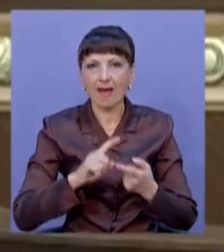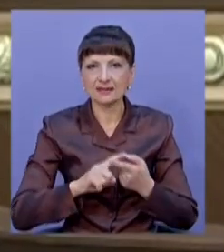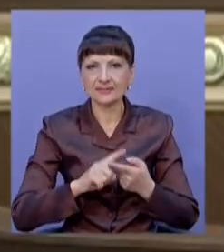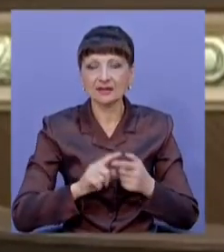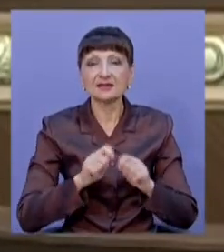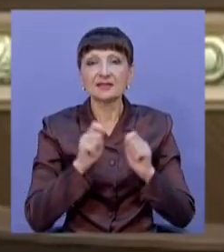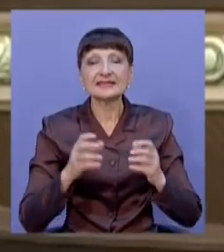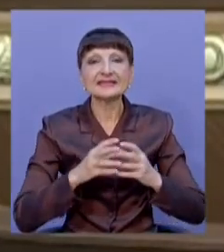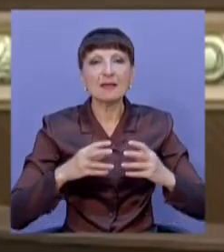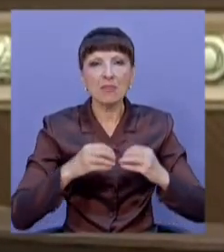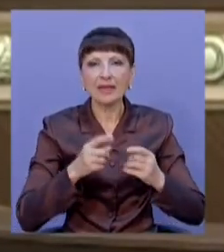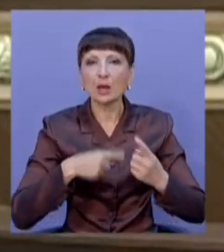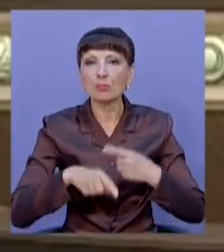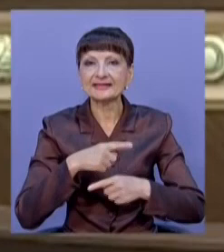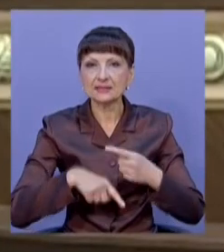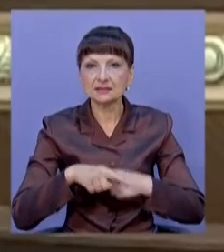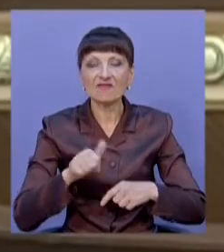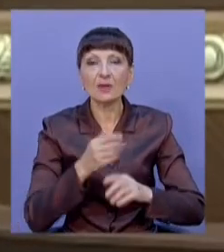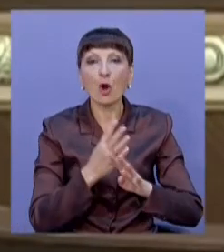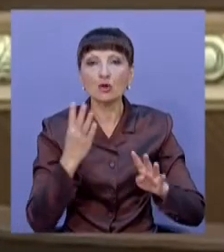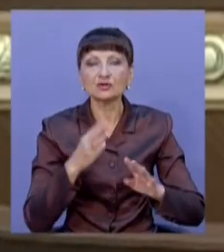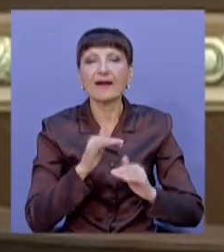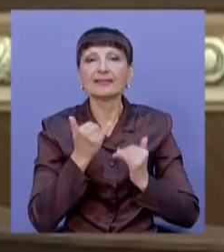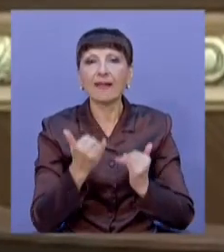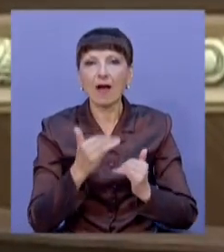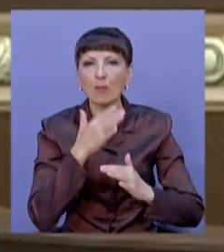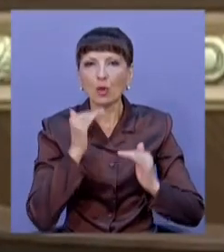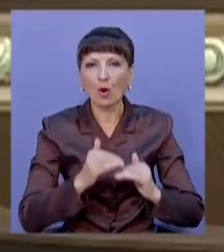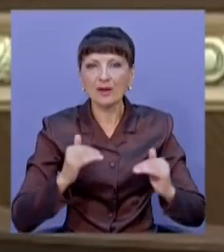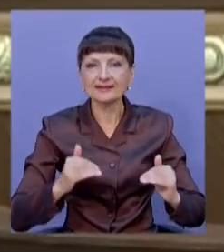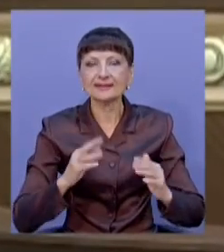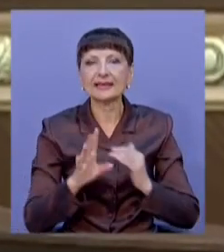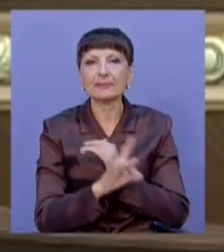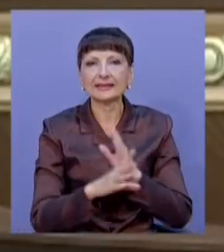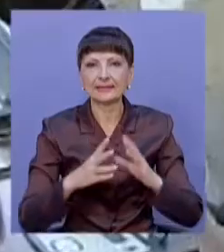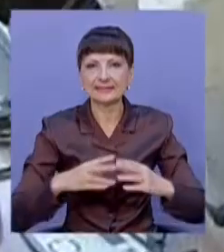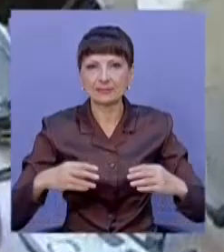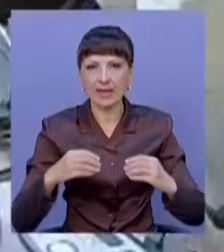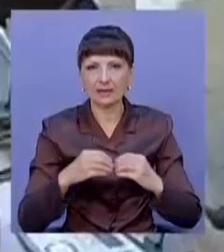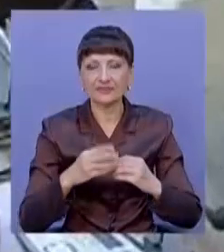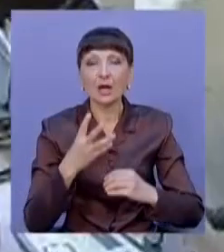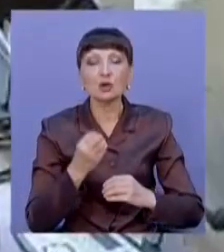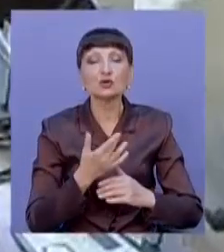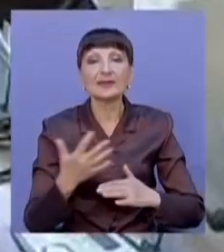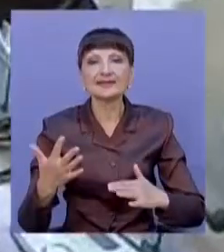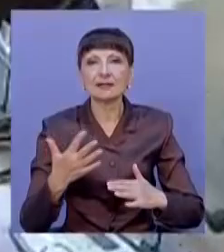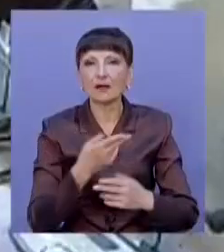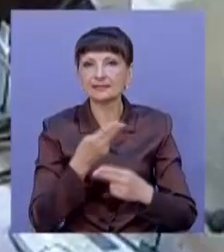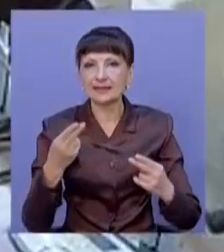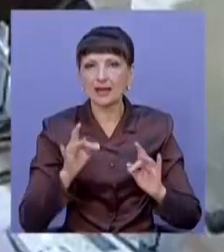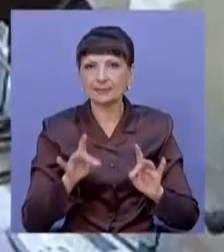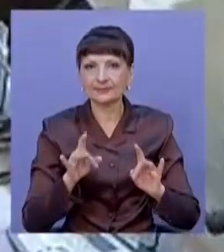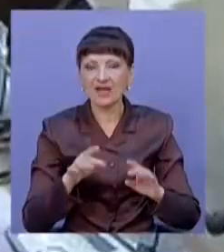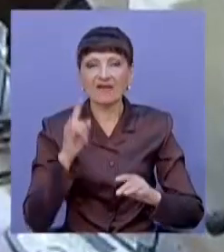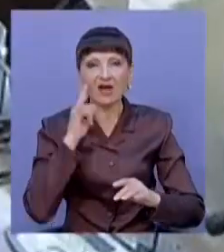создание семейных бизнесов, в первую очередь для многодетных и малообеспеченных семей. И еще несколько тезисов президента.